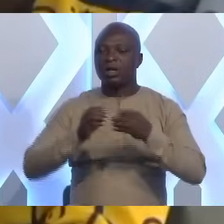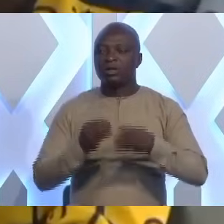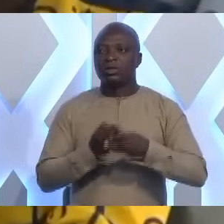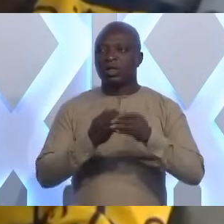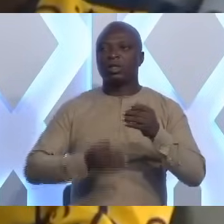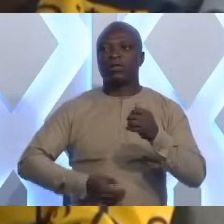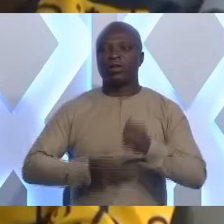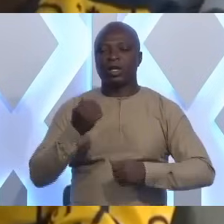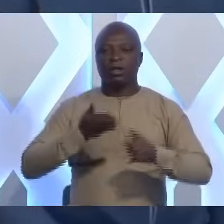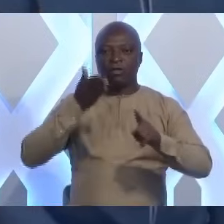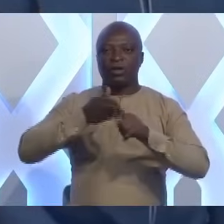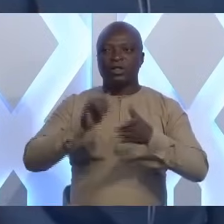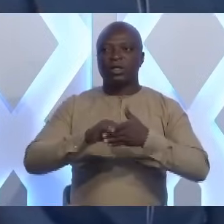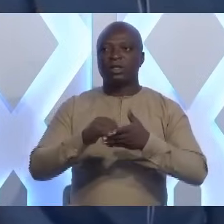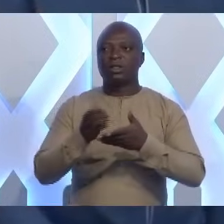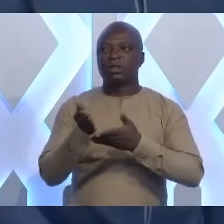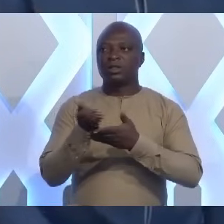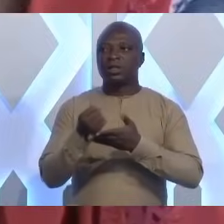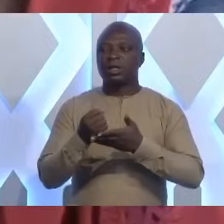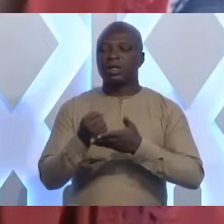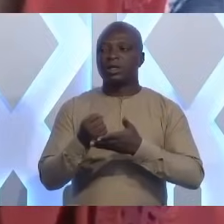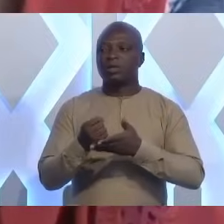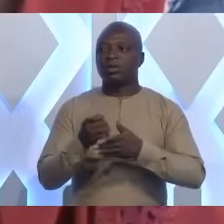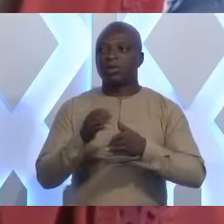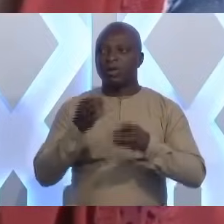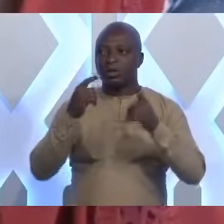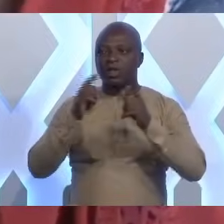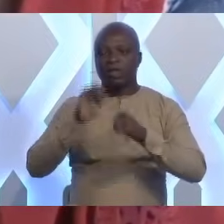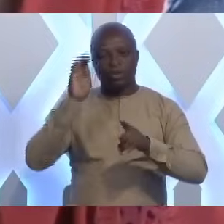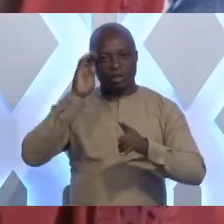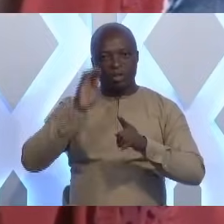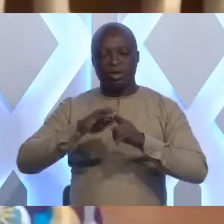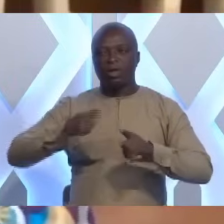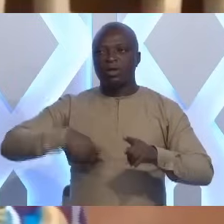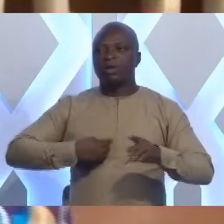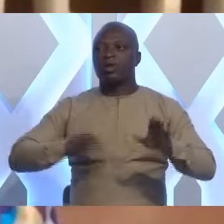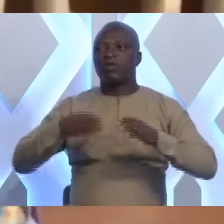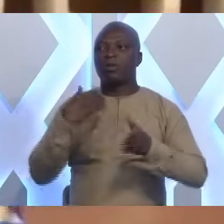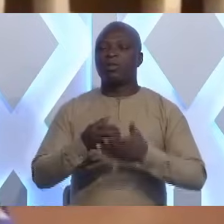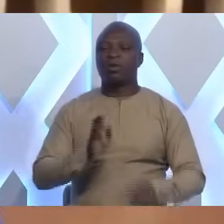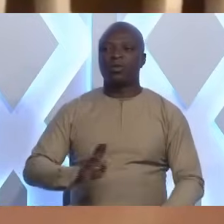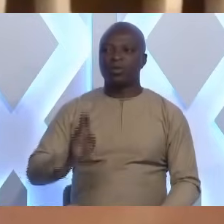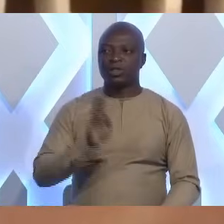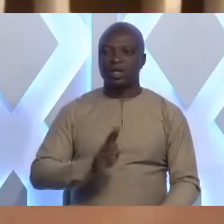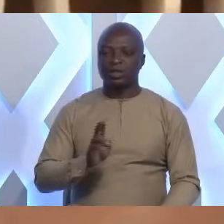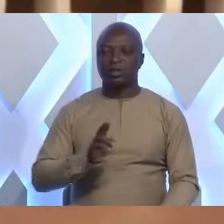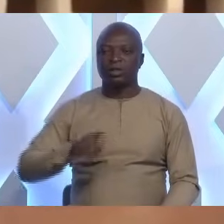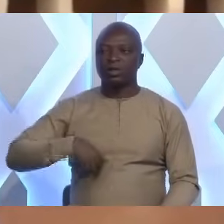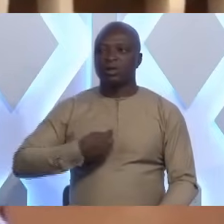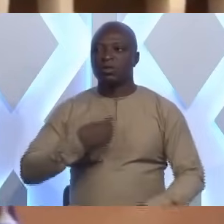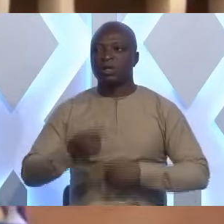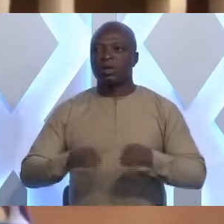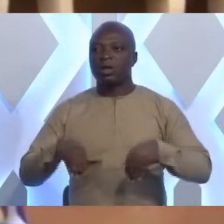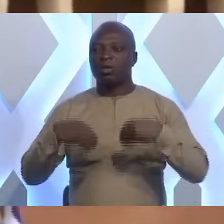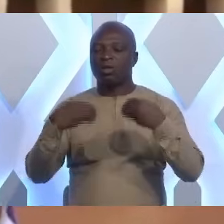davantage vers ces séries porteuses pour atteindre les objectifs. Nous allons en faire bon usage. Nous allons les